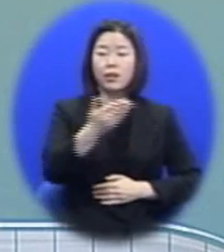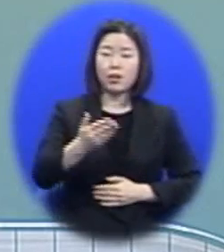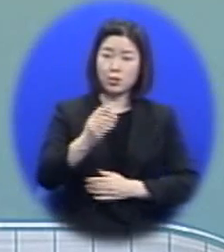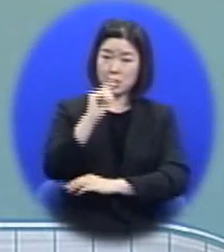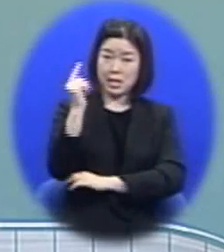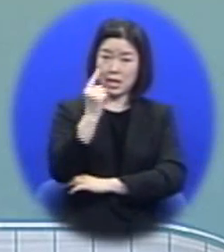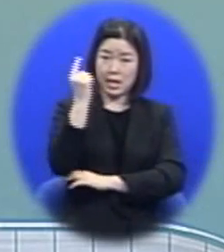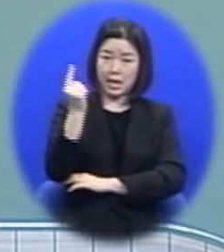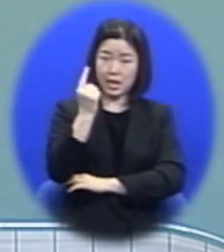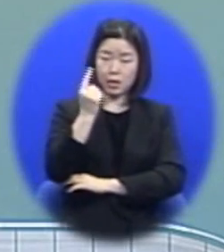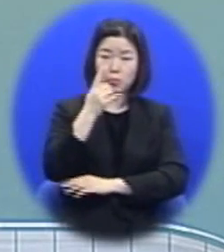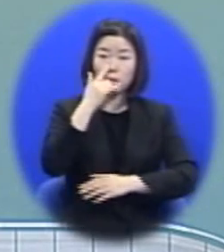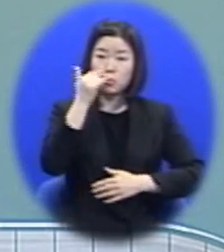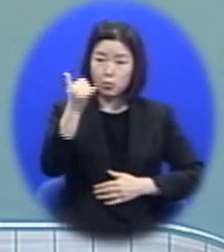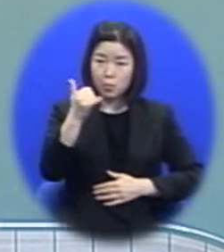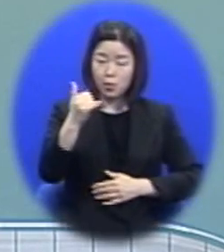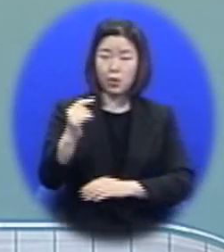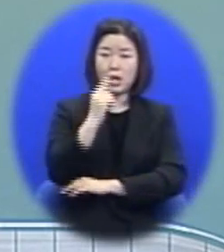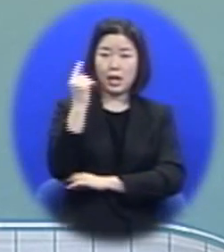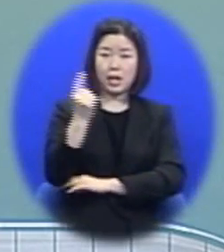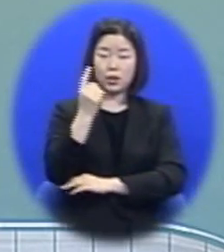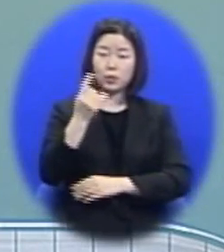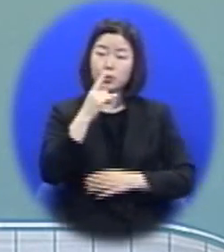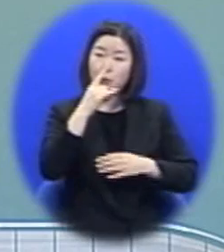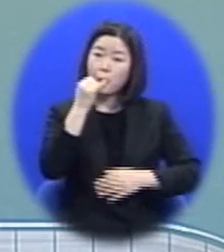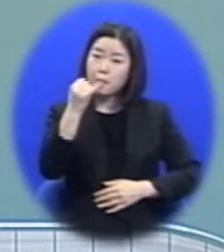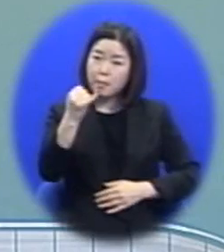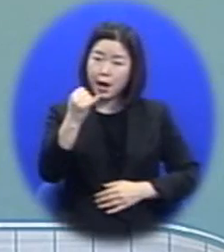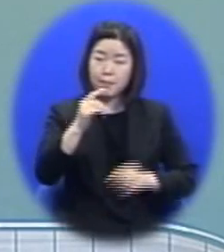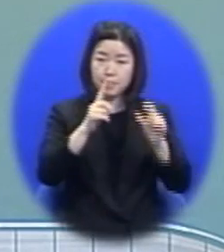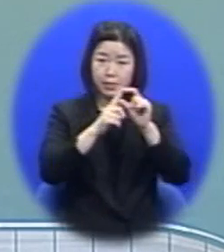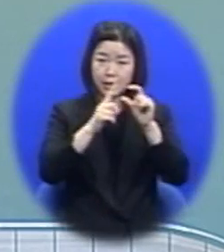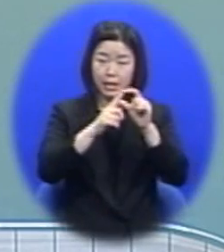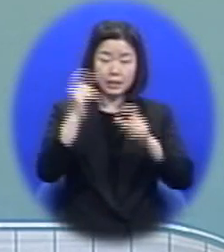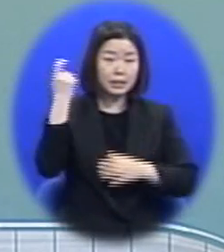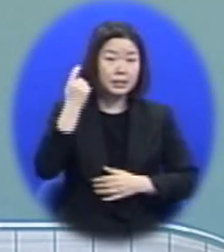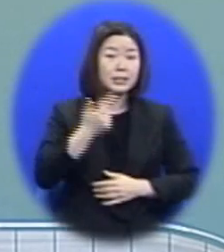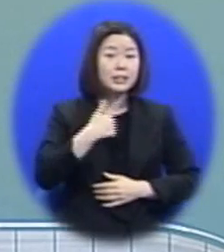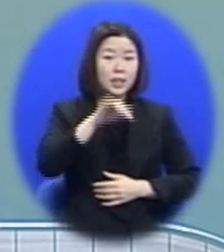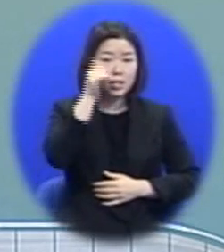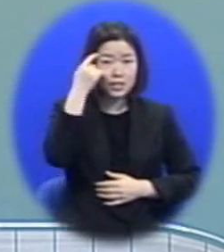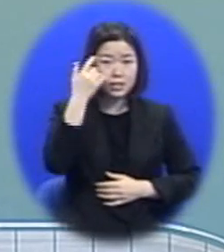헬리콥터 부모 헬리콥터 마음이라는 용어 들어보셨습니까